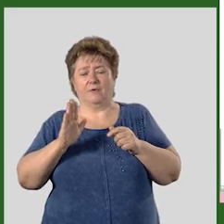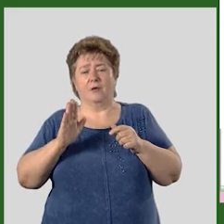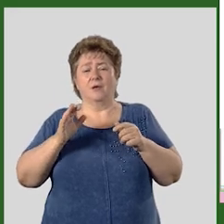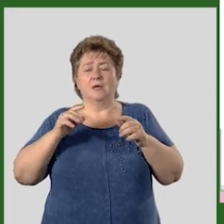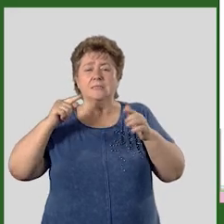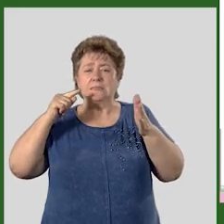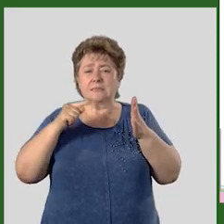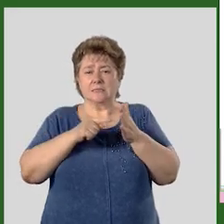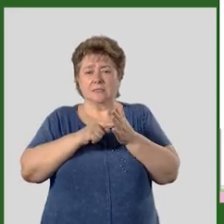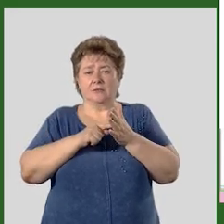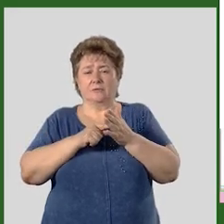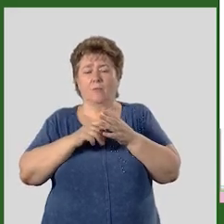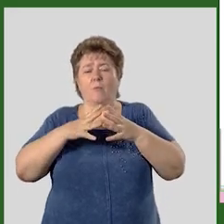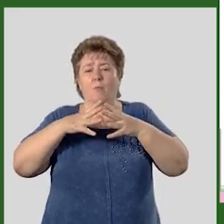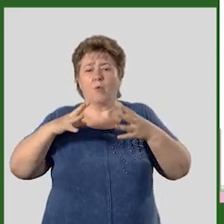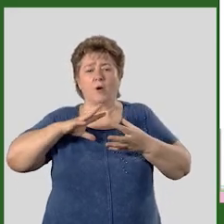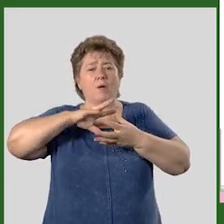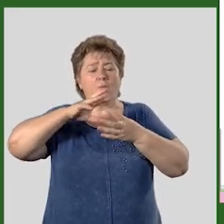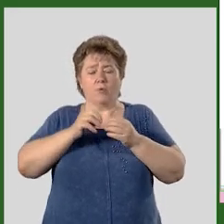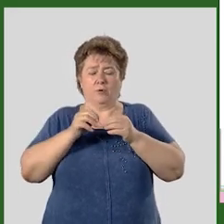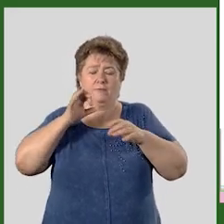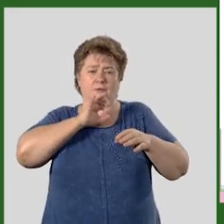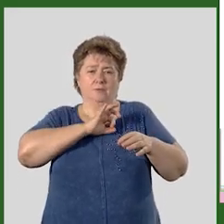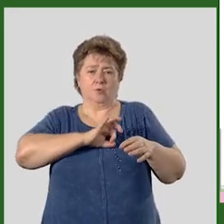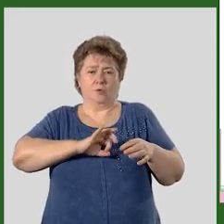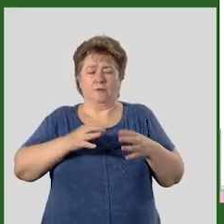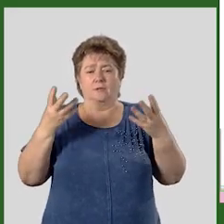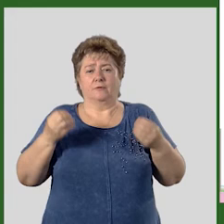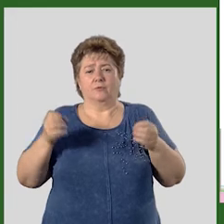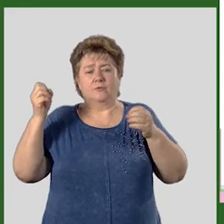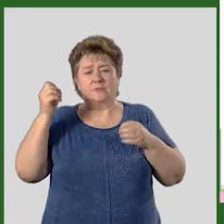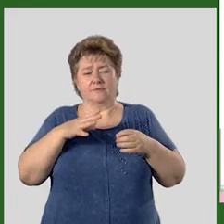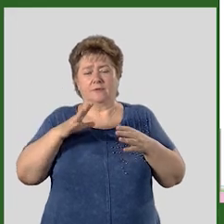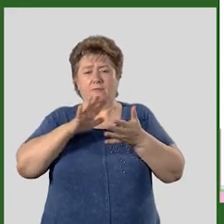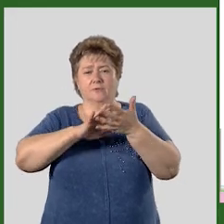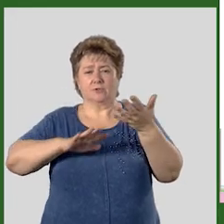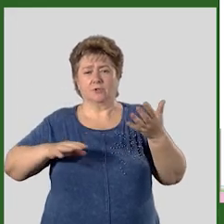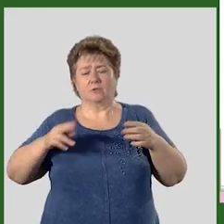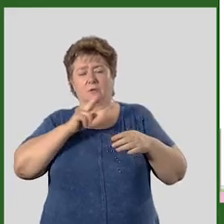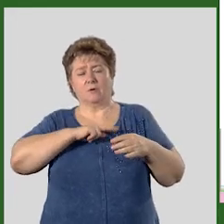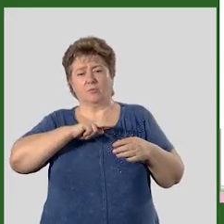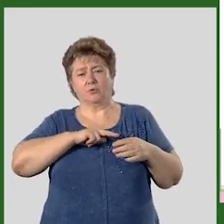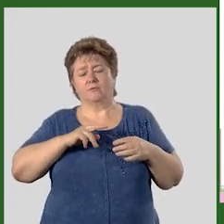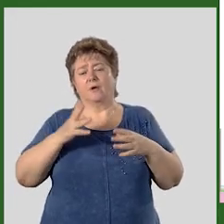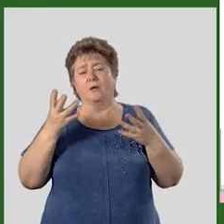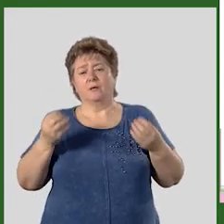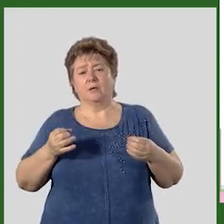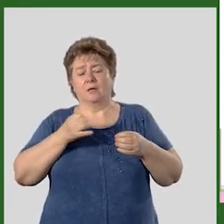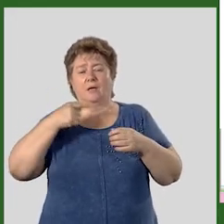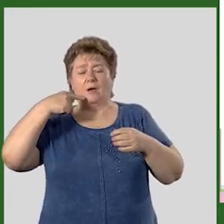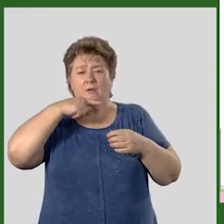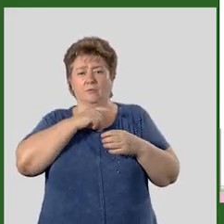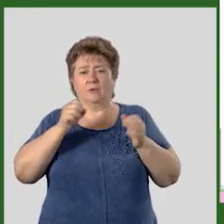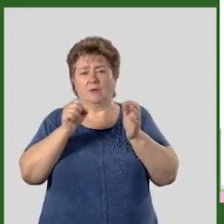с целью более полного использования дневного света в течение рабочего дня и